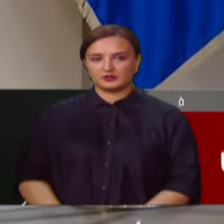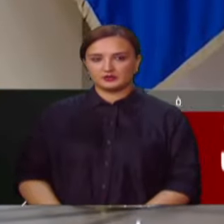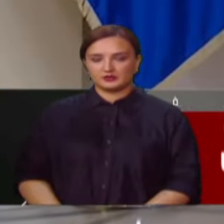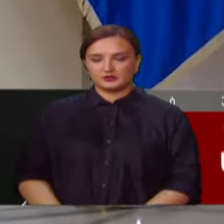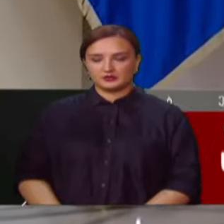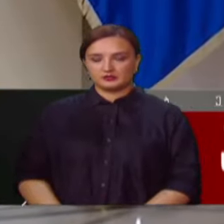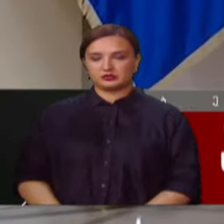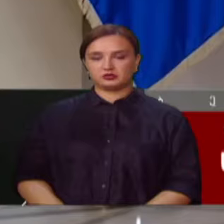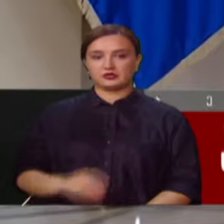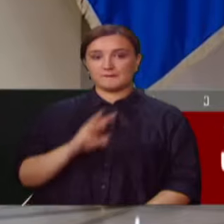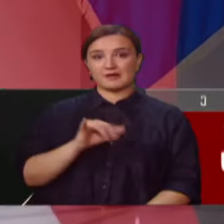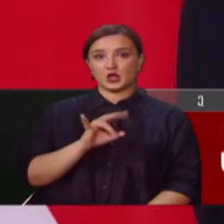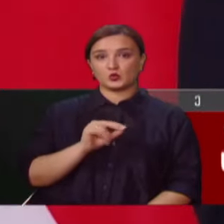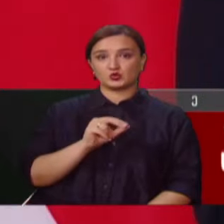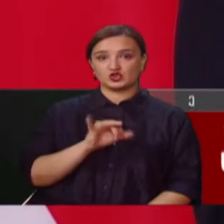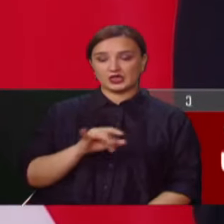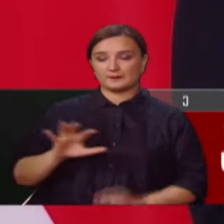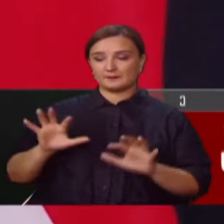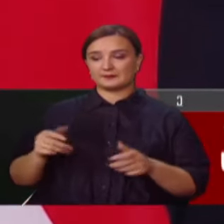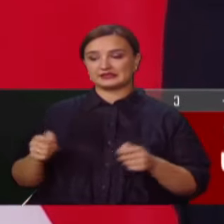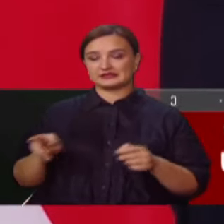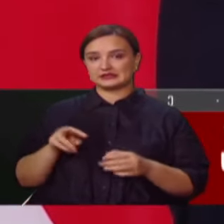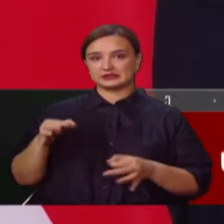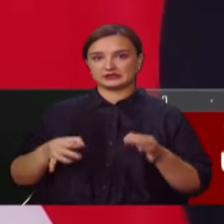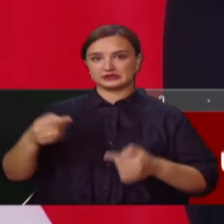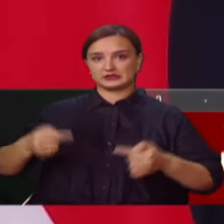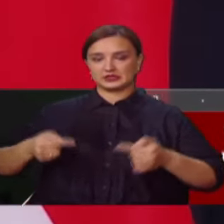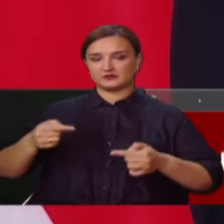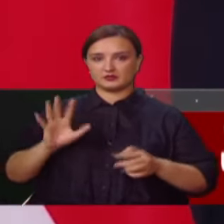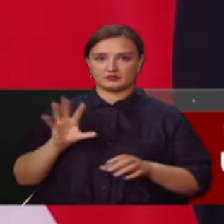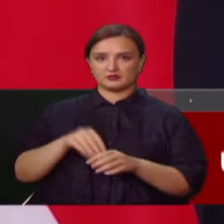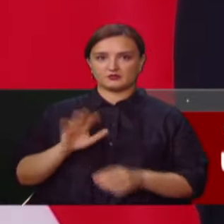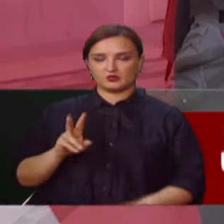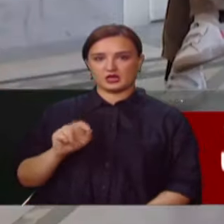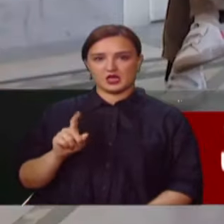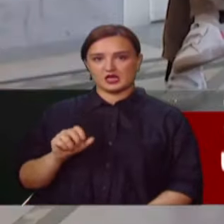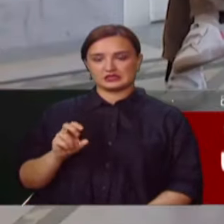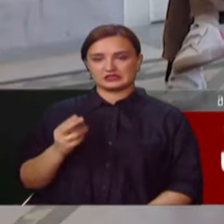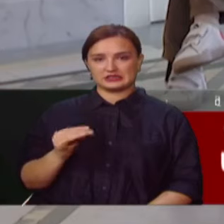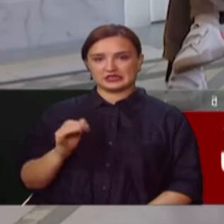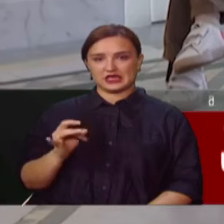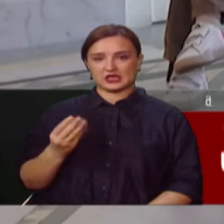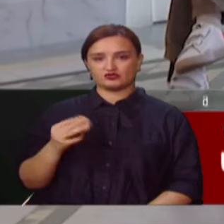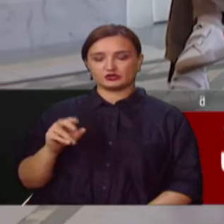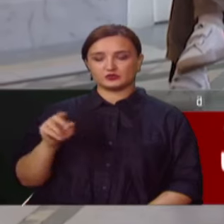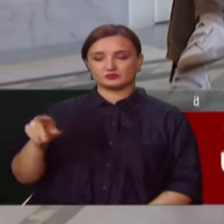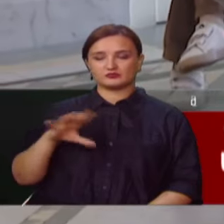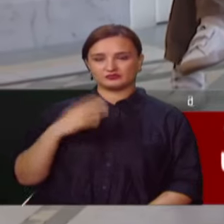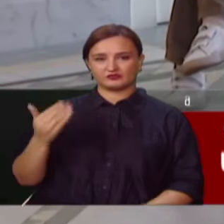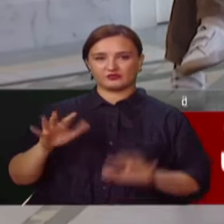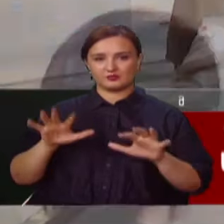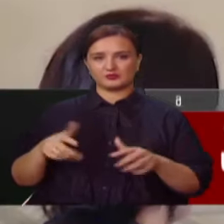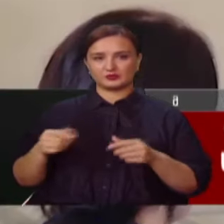და პრეზიდენტის სამართლებრივ დავაში ჩართვას გეგმავს კახა ციქარიშვილი, რომელიც სალომე ზურაბიშვილის 15